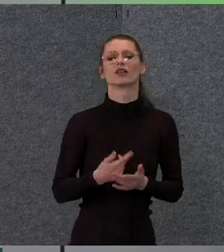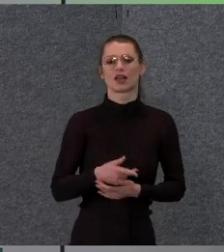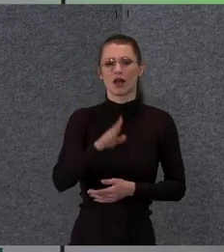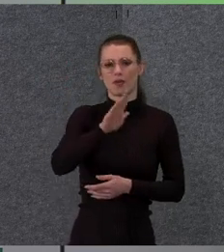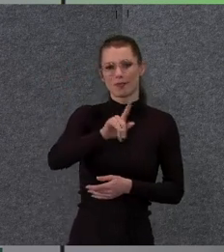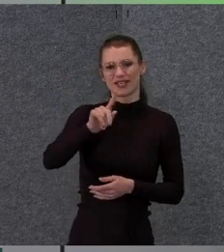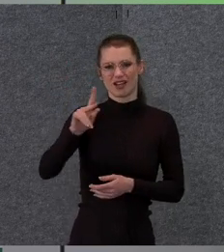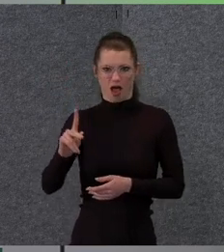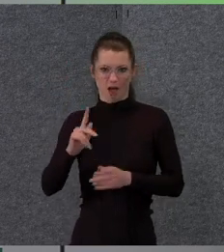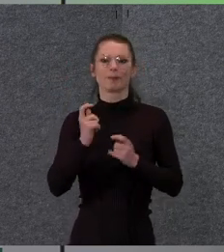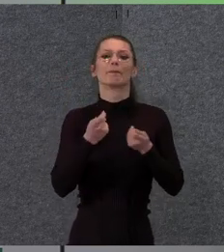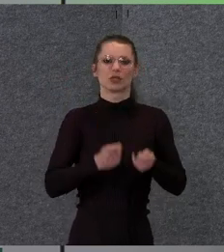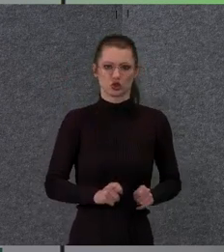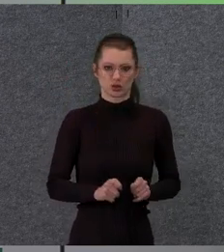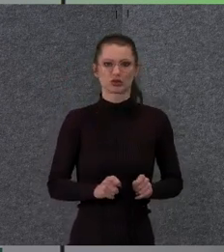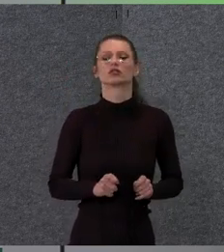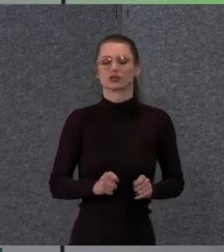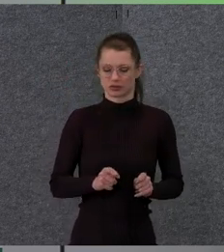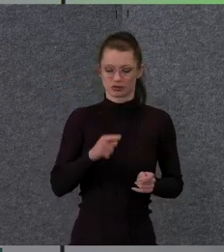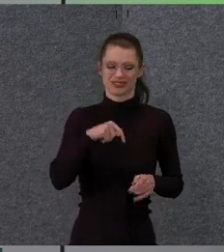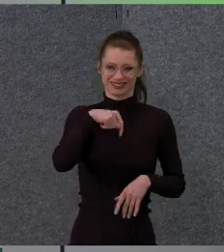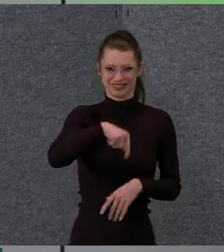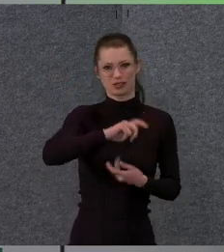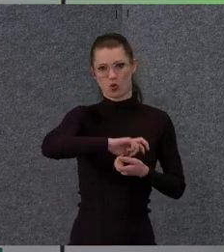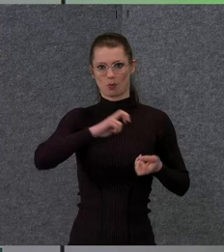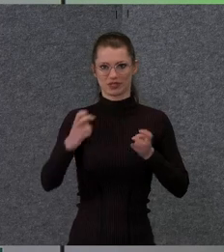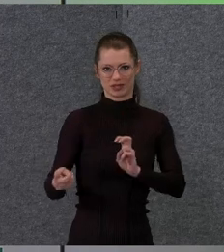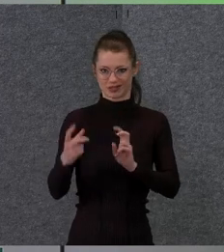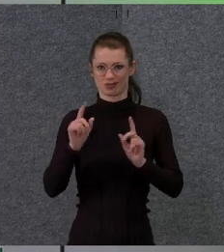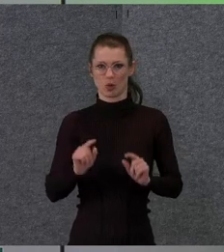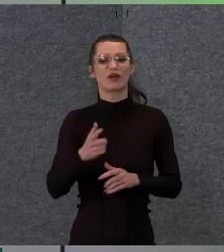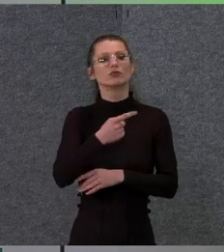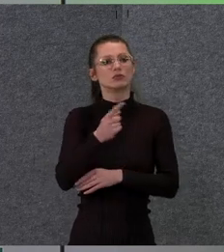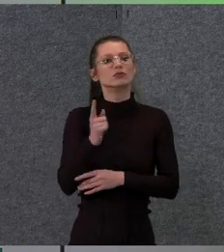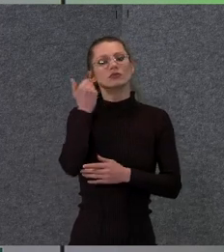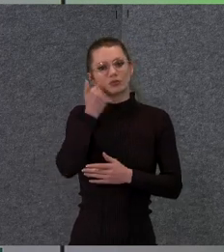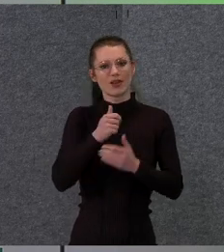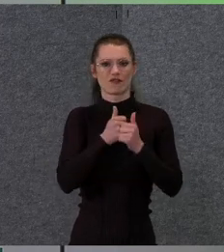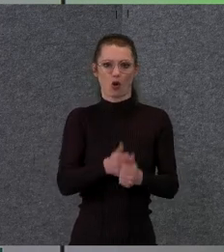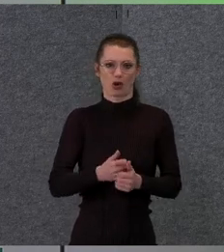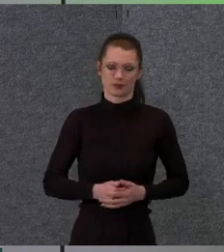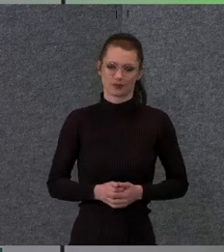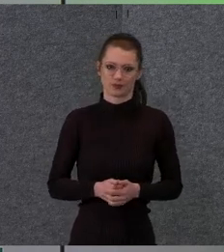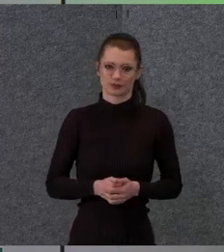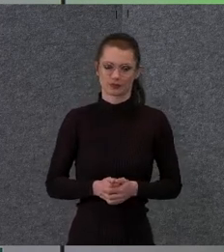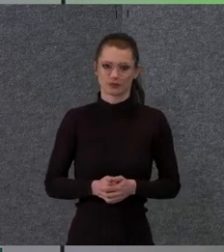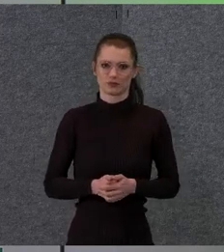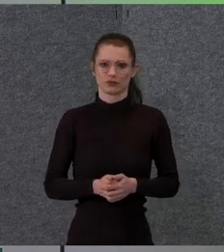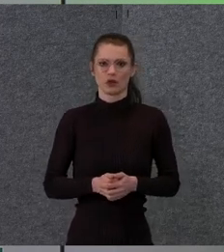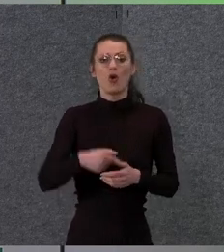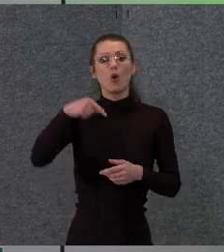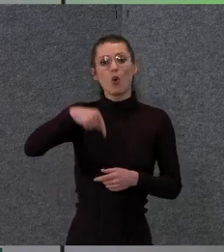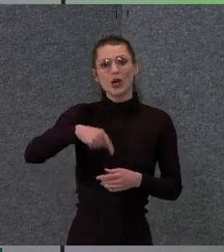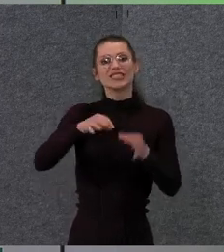dem BDK-Beschluss dieses bei uns auch umzusetzen. Und lasst uns dem dann bitte auch folgen heute und heute